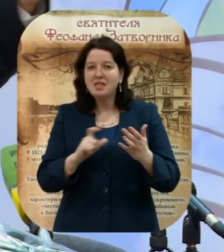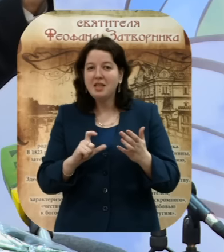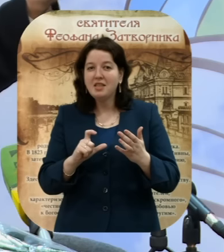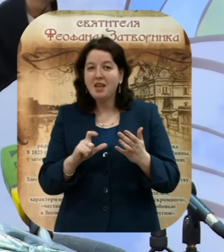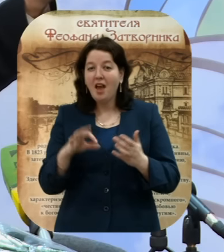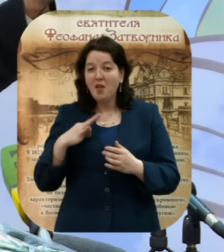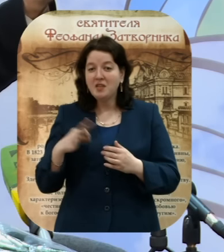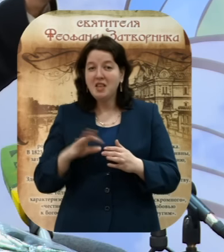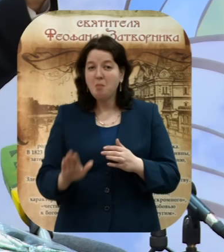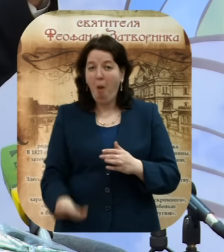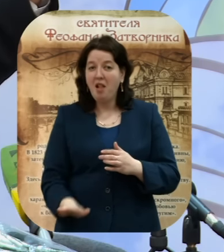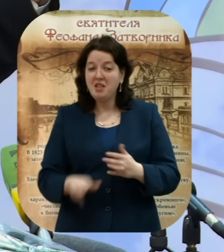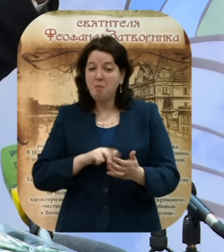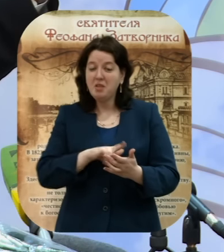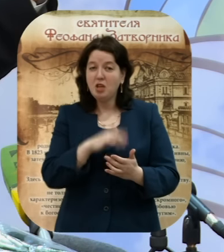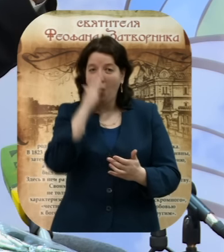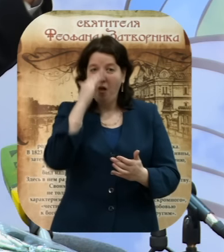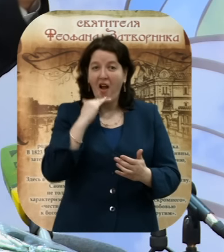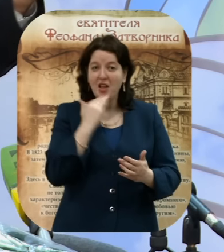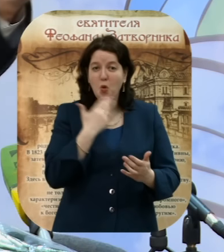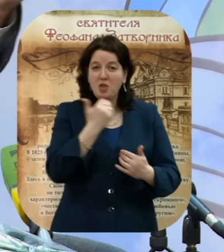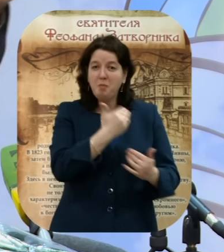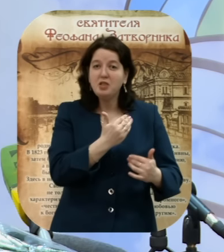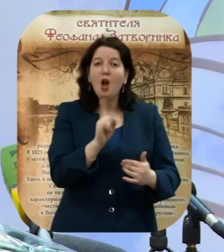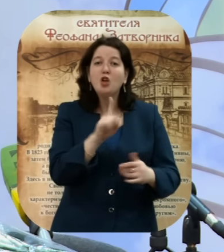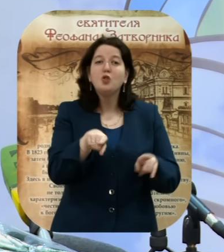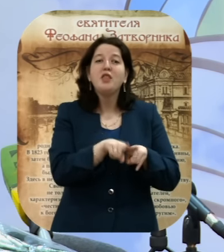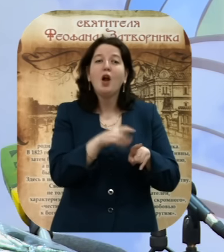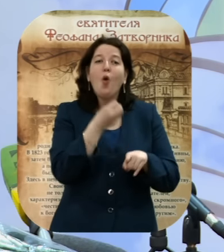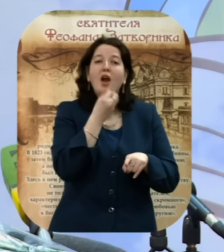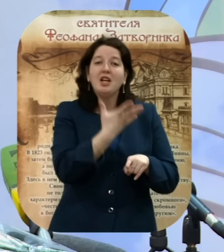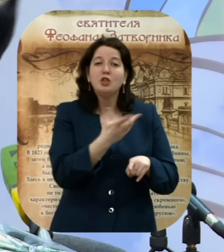спросил, кроха, что такое хорошо, а что такое плохо?